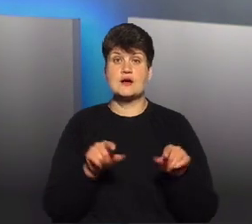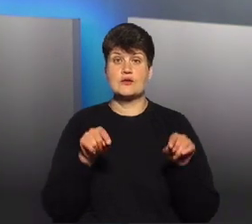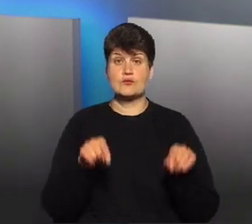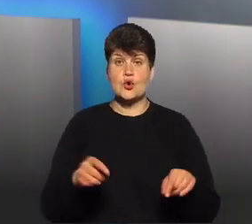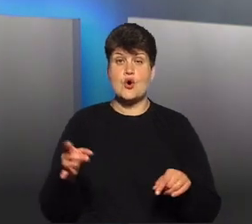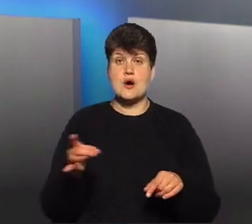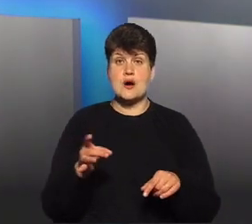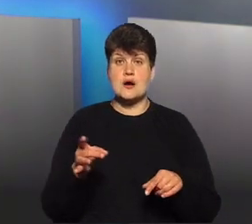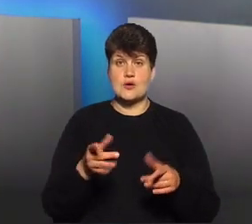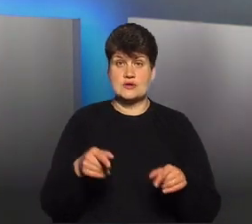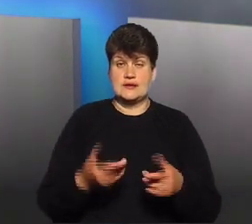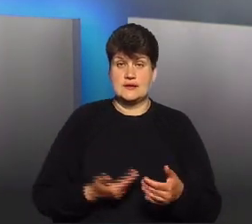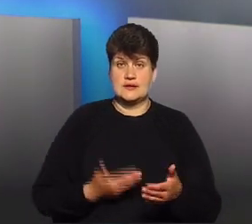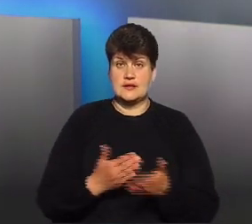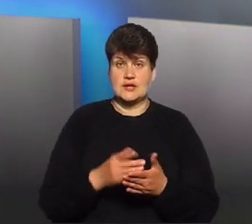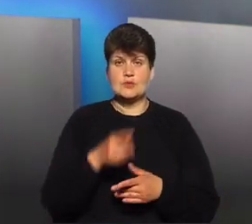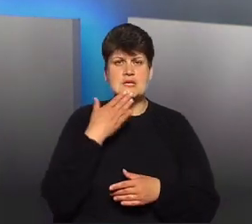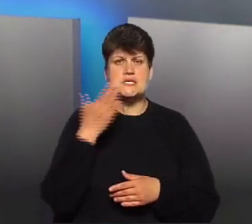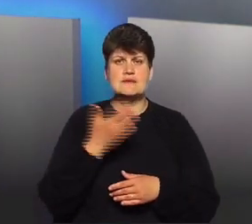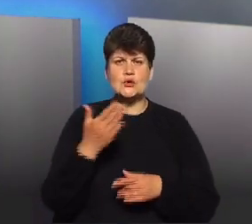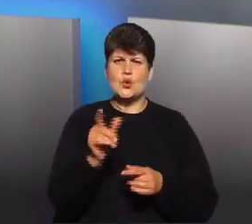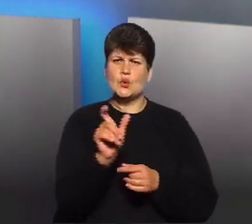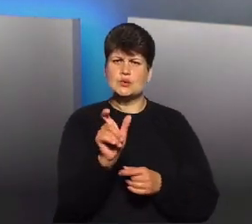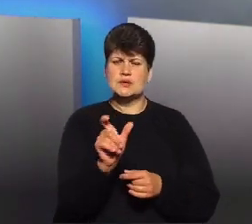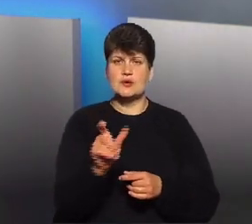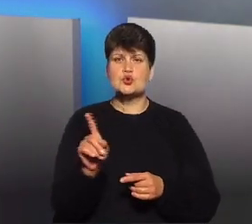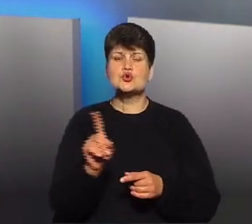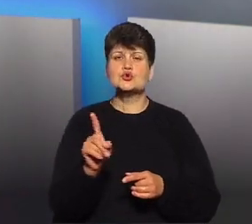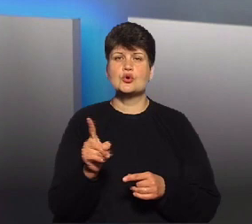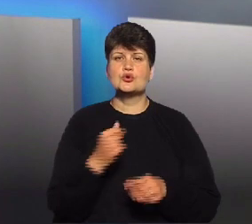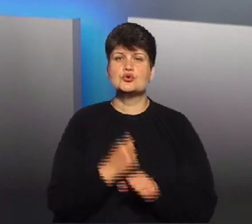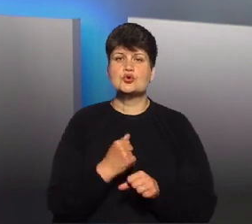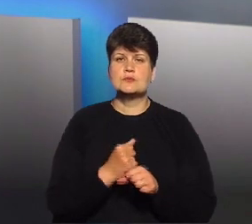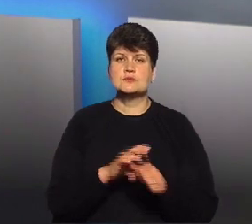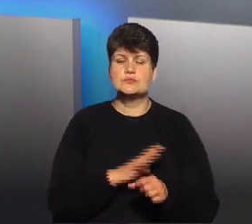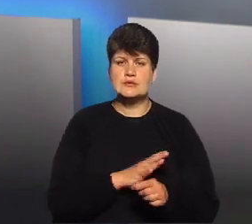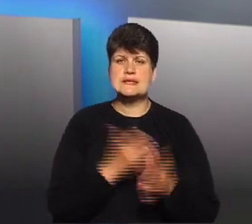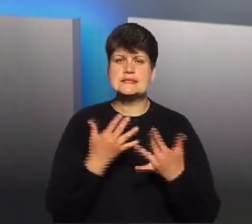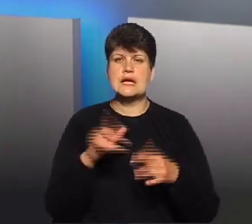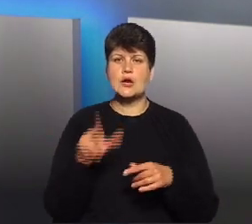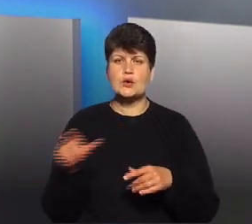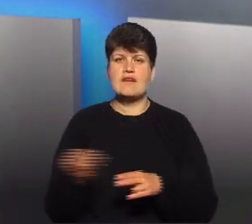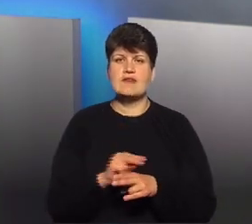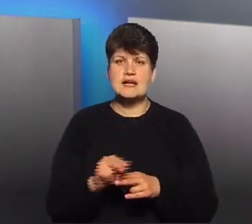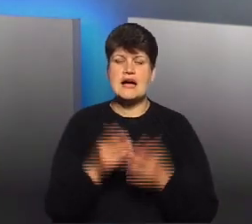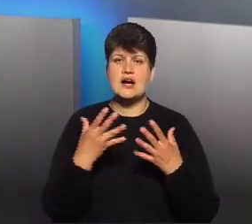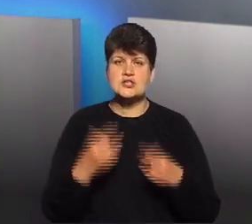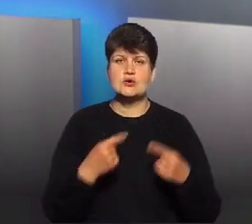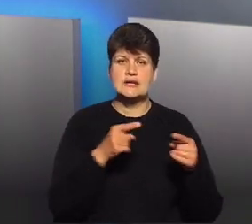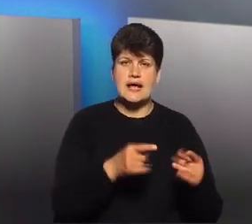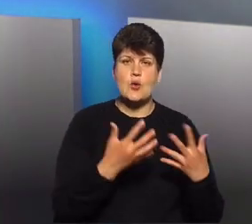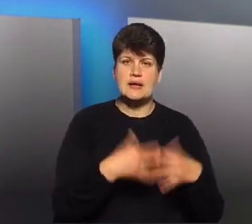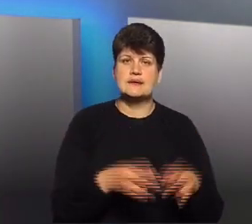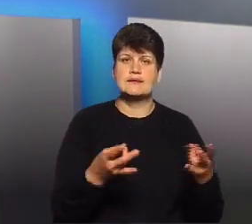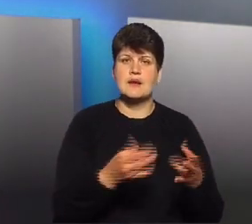вони, наприклад, тобі звітують в коротенькому ролику, що ми зробили, скільки людей ми вилікували, а ще ось яке обладнання нам потрібно, тому,